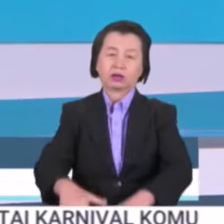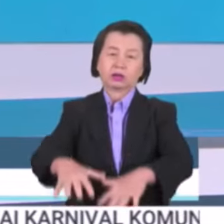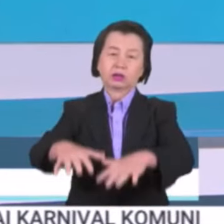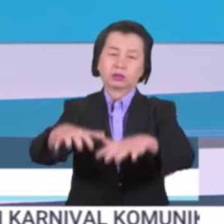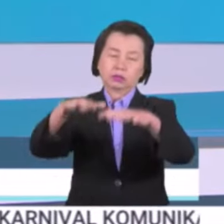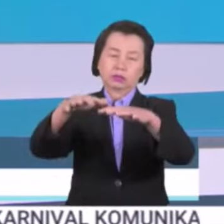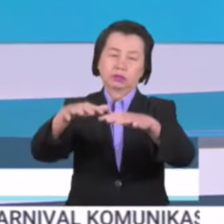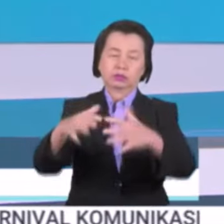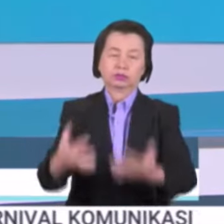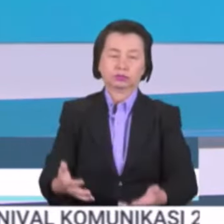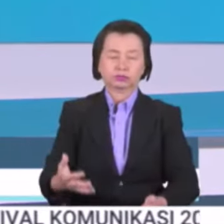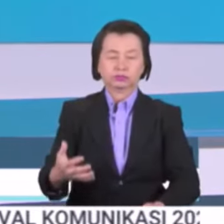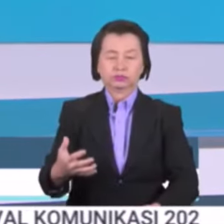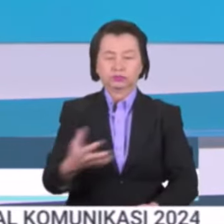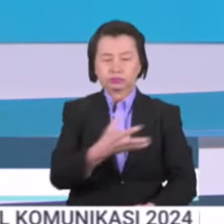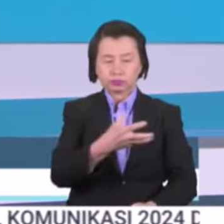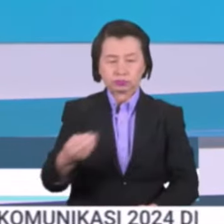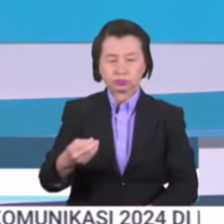digenangi banjir.